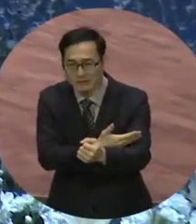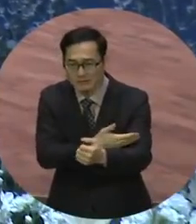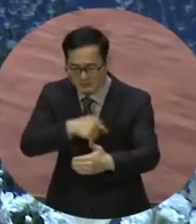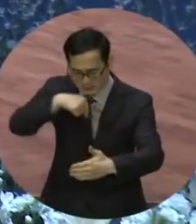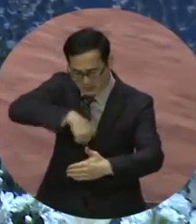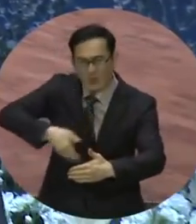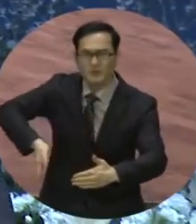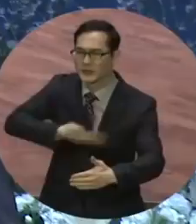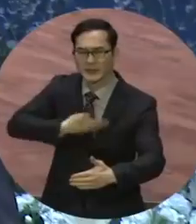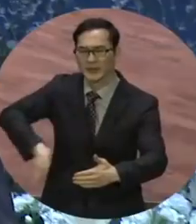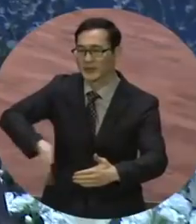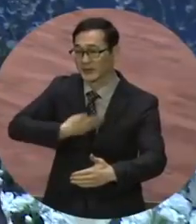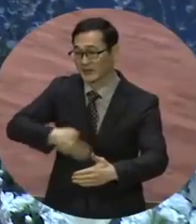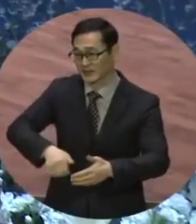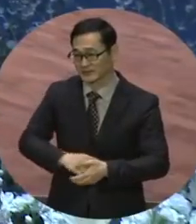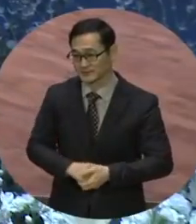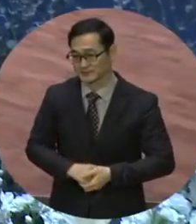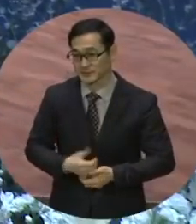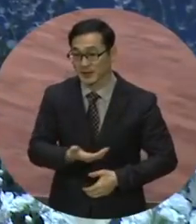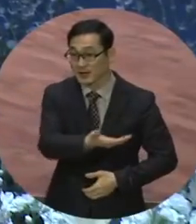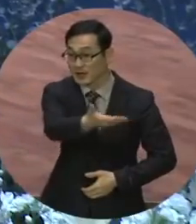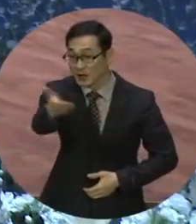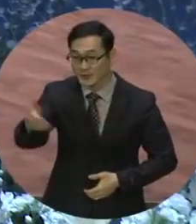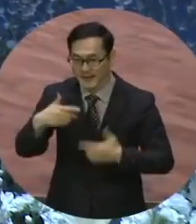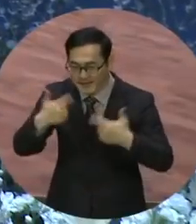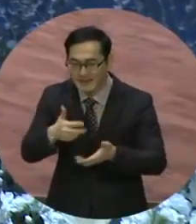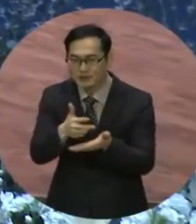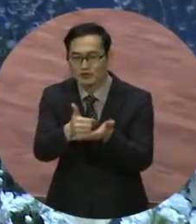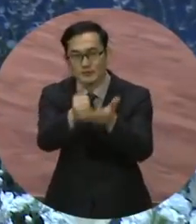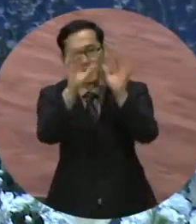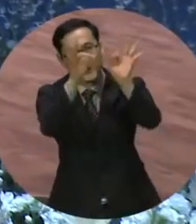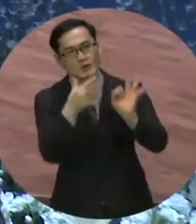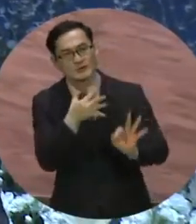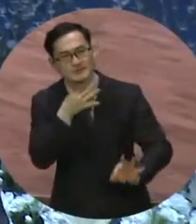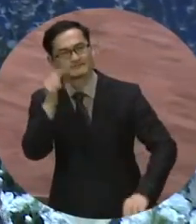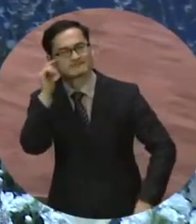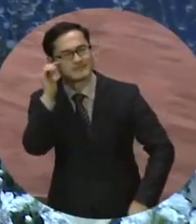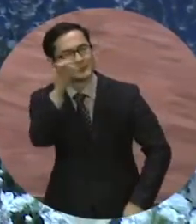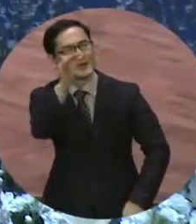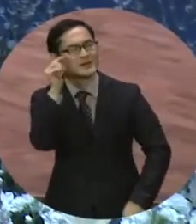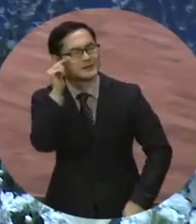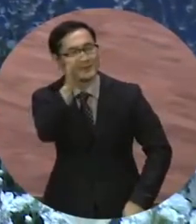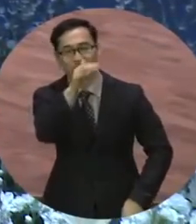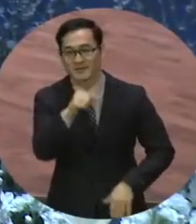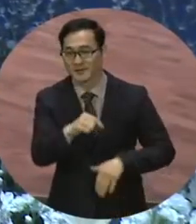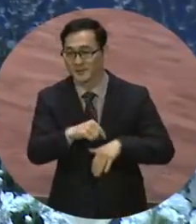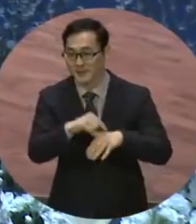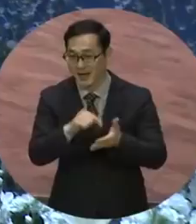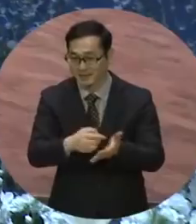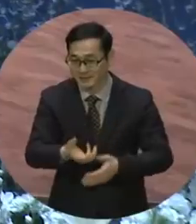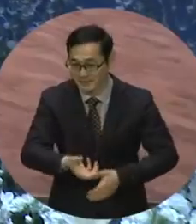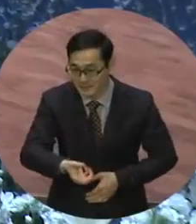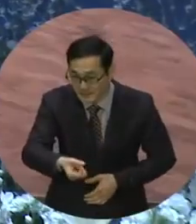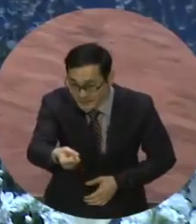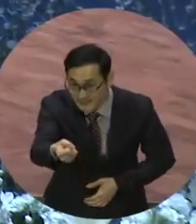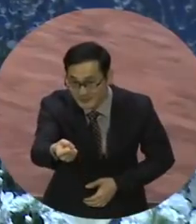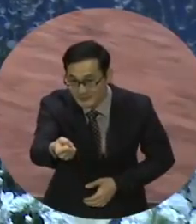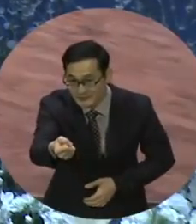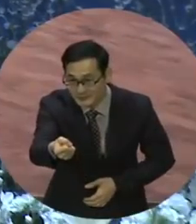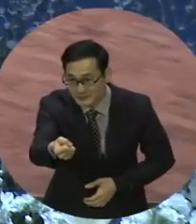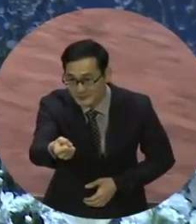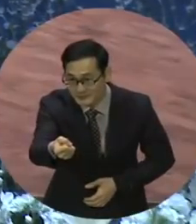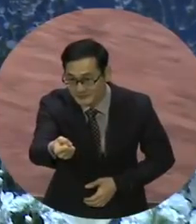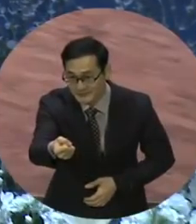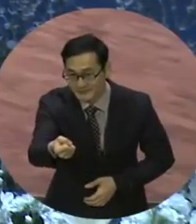성도들은 늘 주님을 사모하는 그러한 마음을 가지되